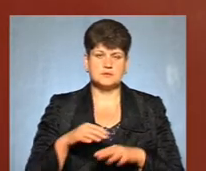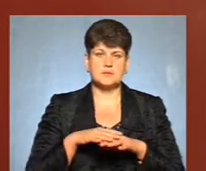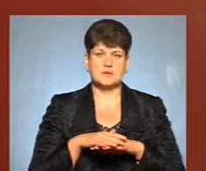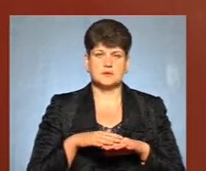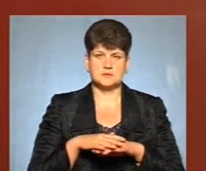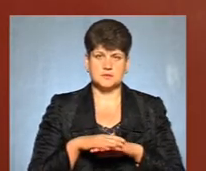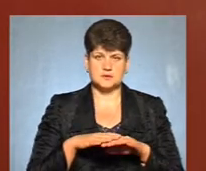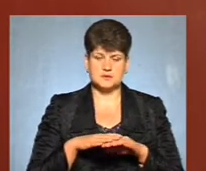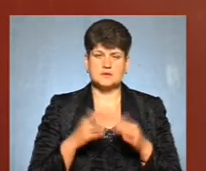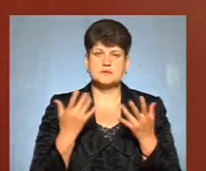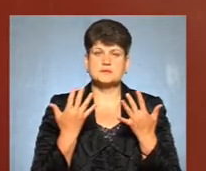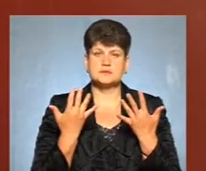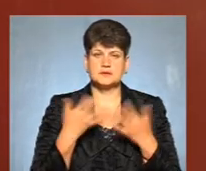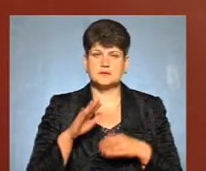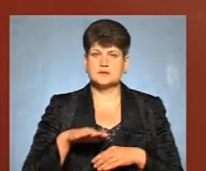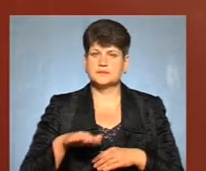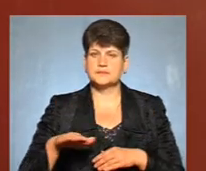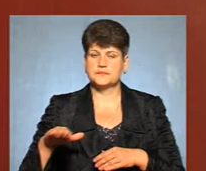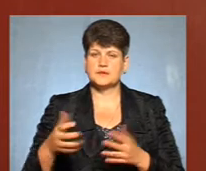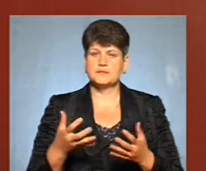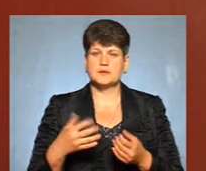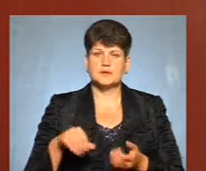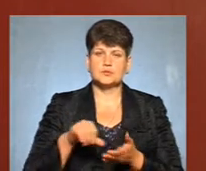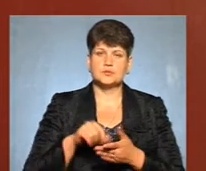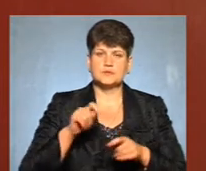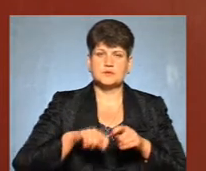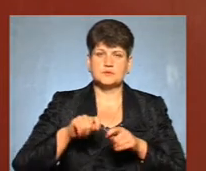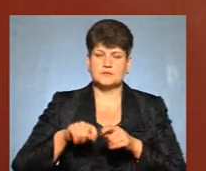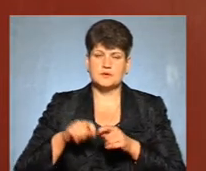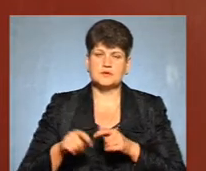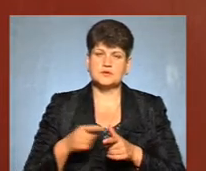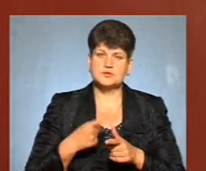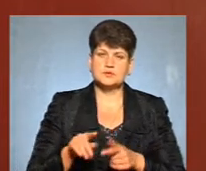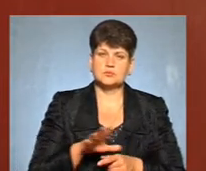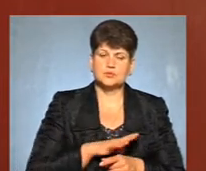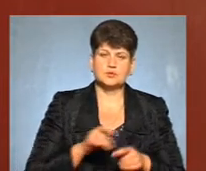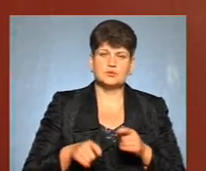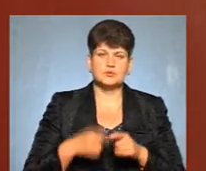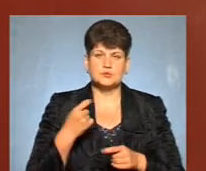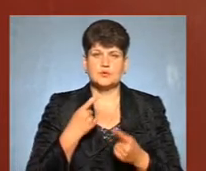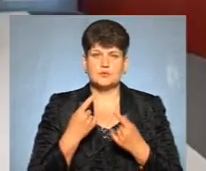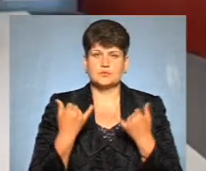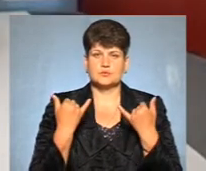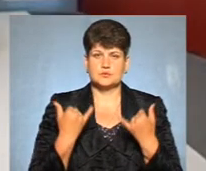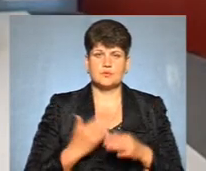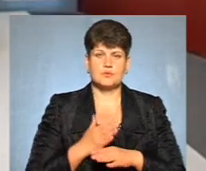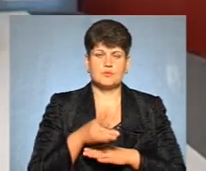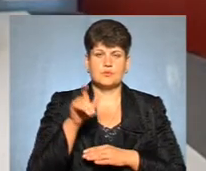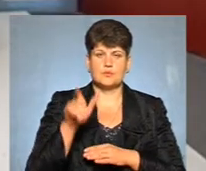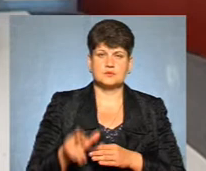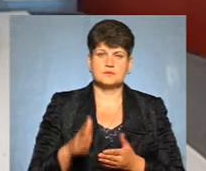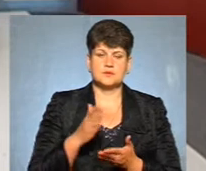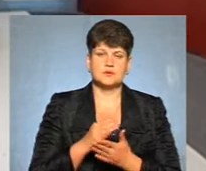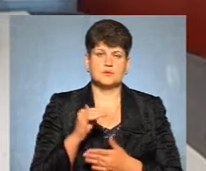математики. Скільки абітурієнтів взяли участь в тестуванні та чи були порушення, говоримо сьогодні. Гостем студії є